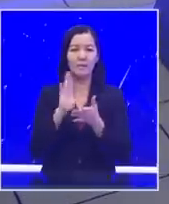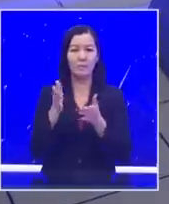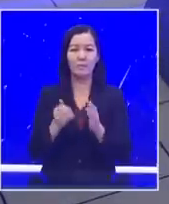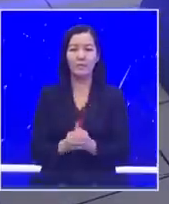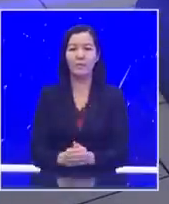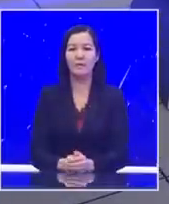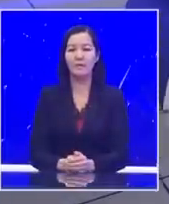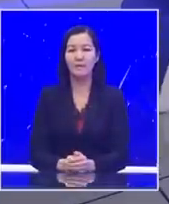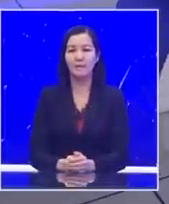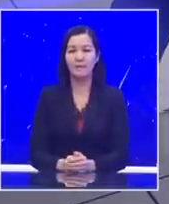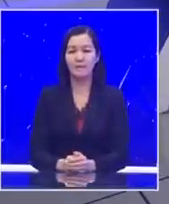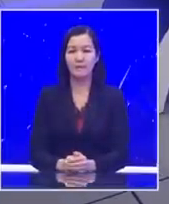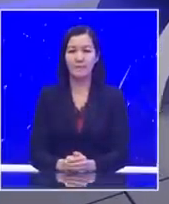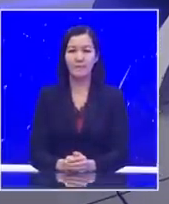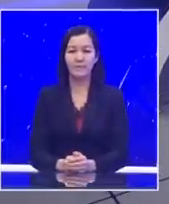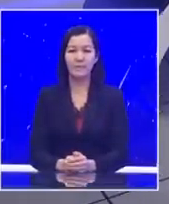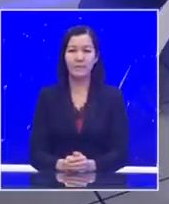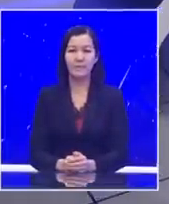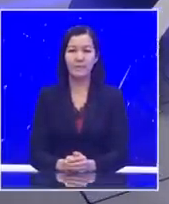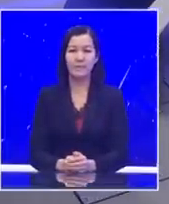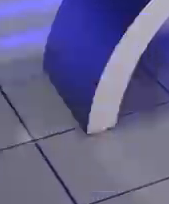бүгін көретіндеріңіз.